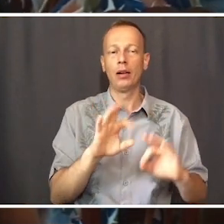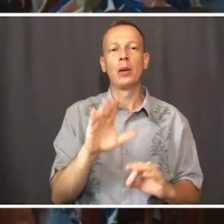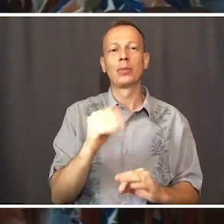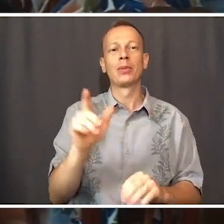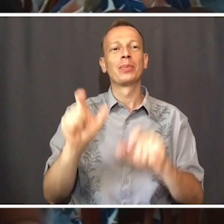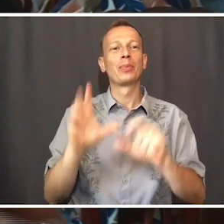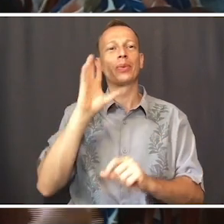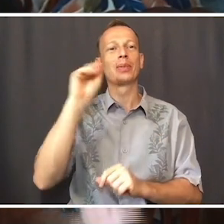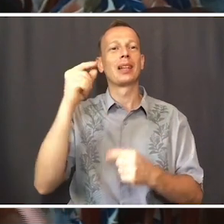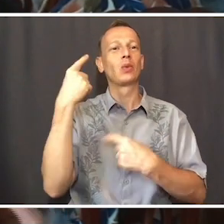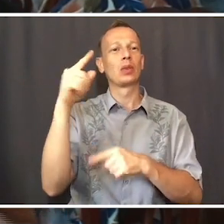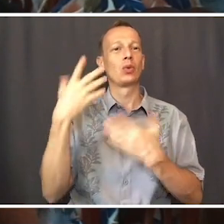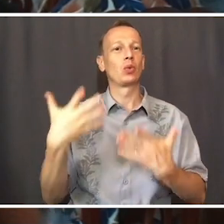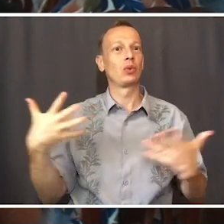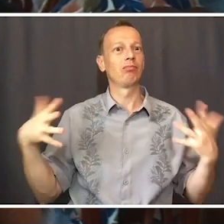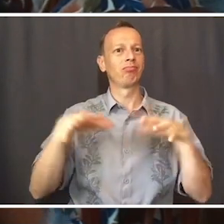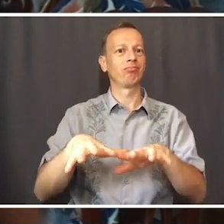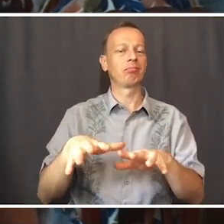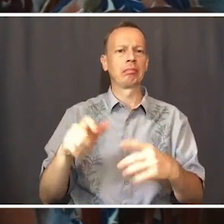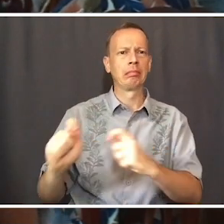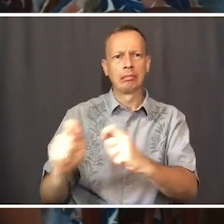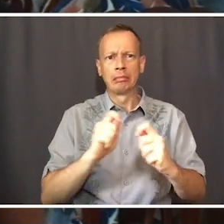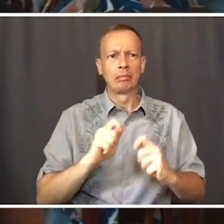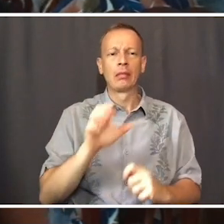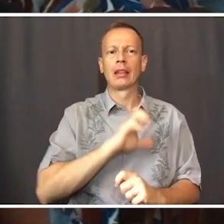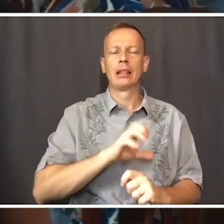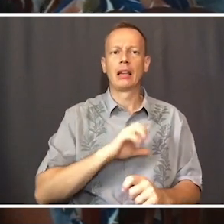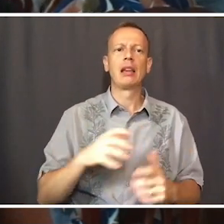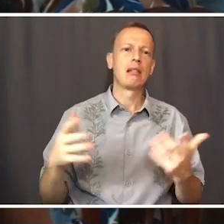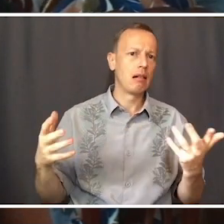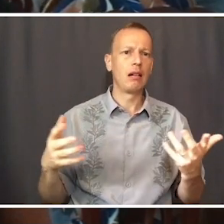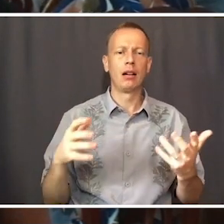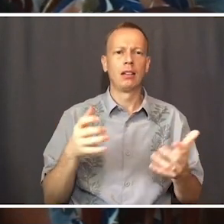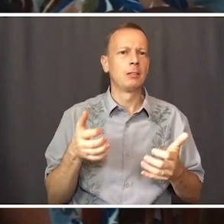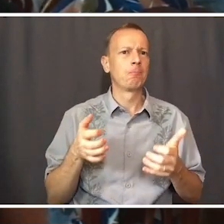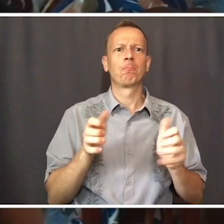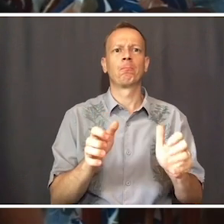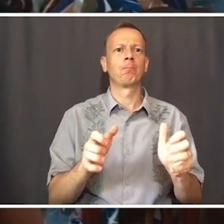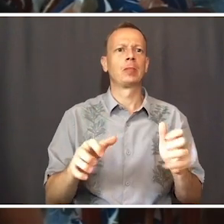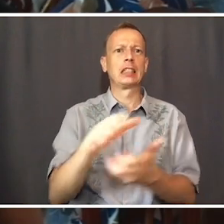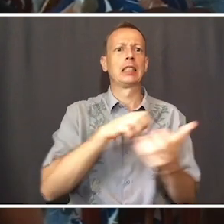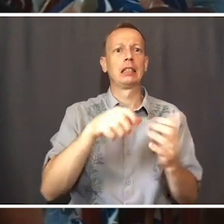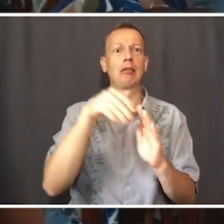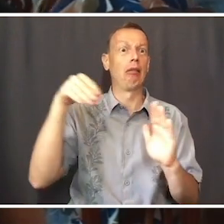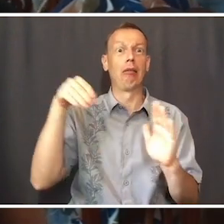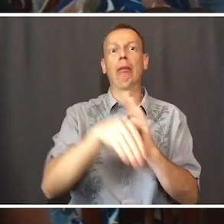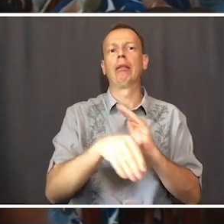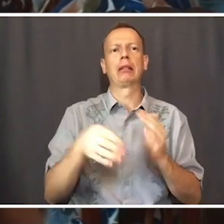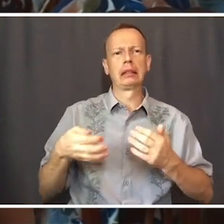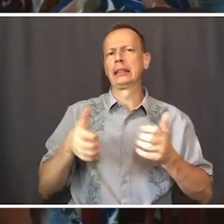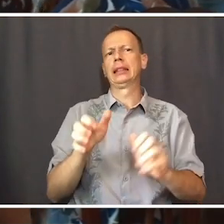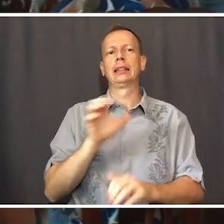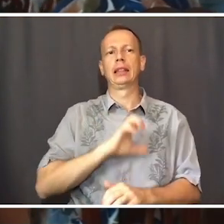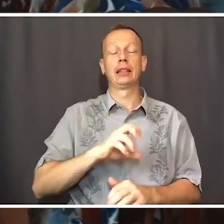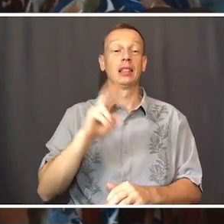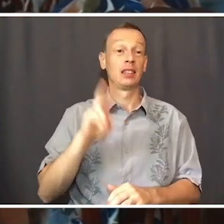réunis aujourd'hui pour tenter de faire bloc contre cette crise sanitaire qui a été très dure